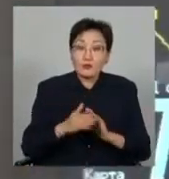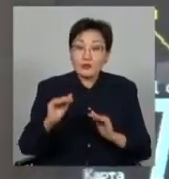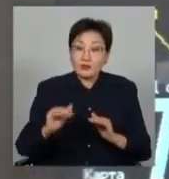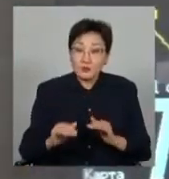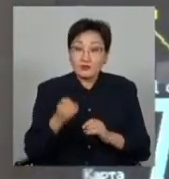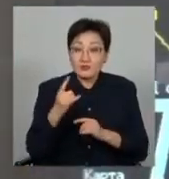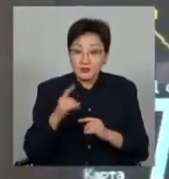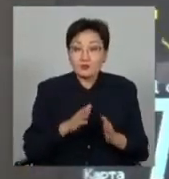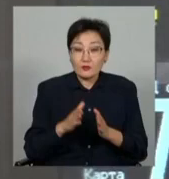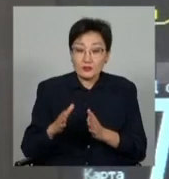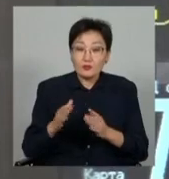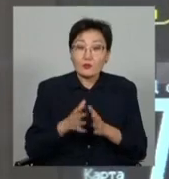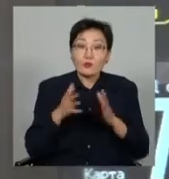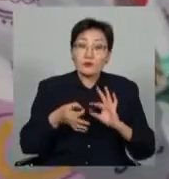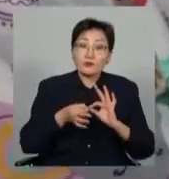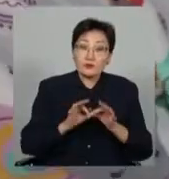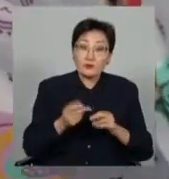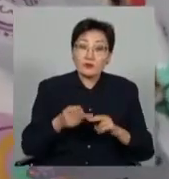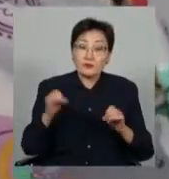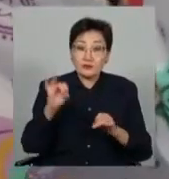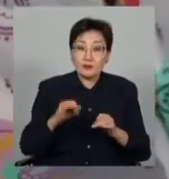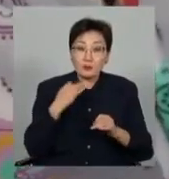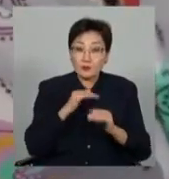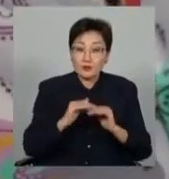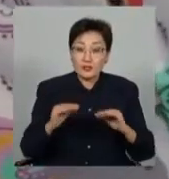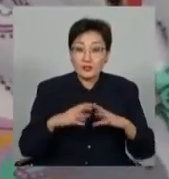маленьких пациентов стабильное. Более подробно об истории